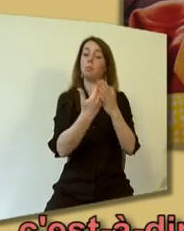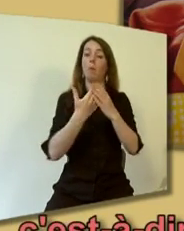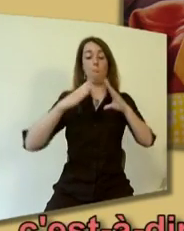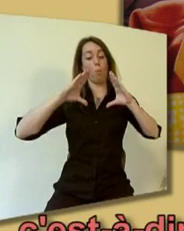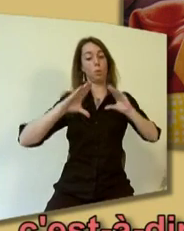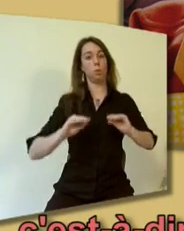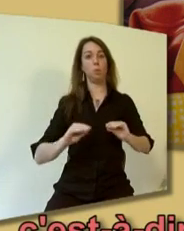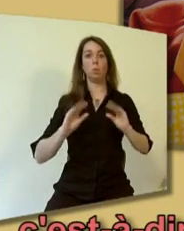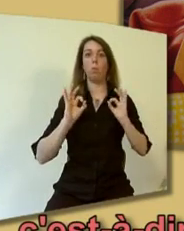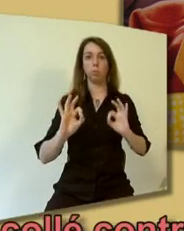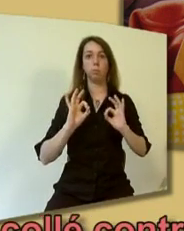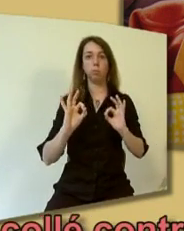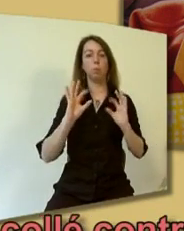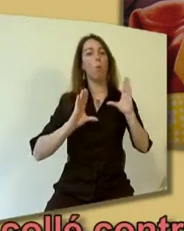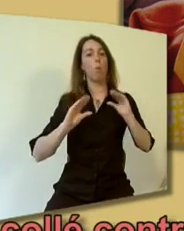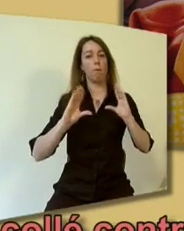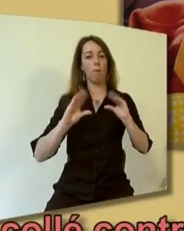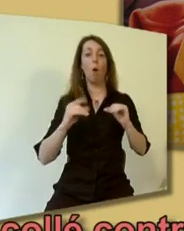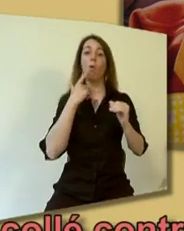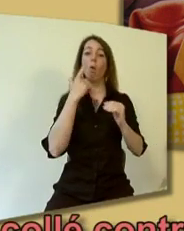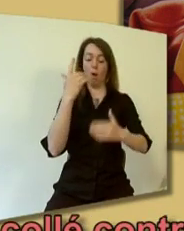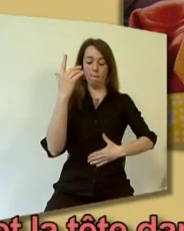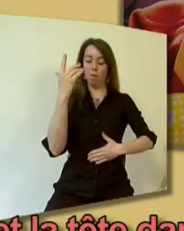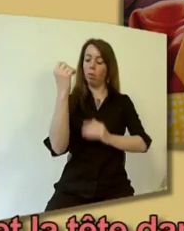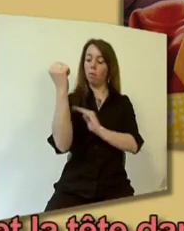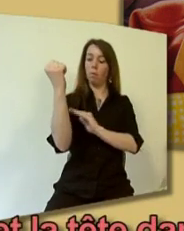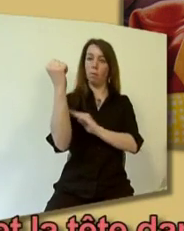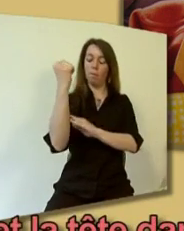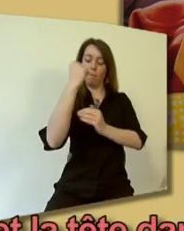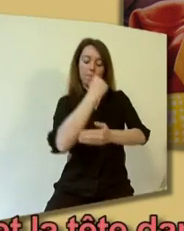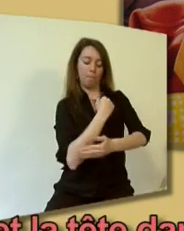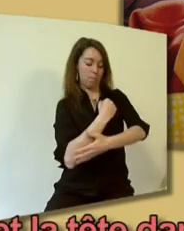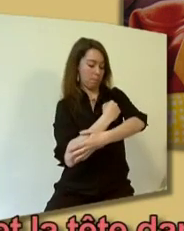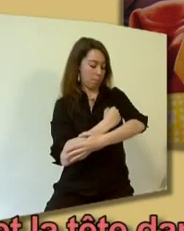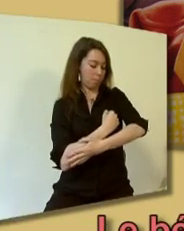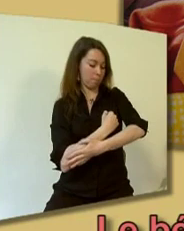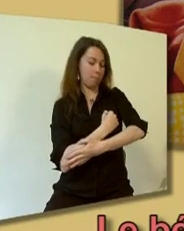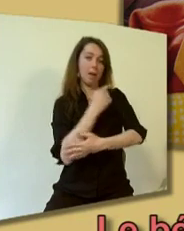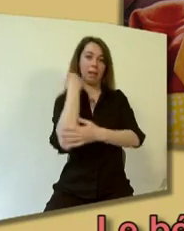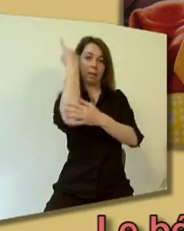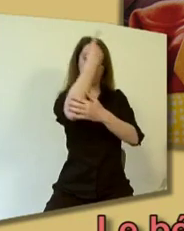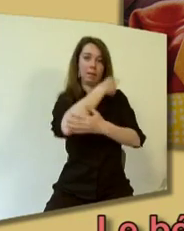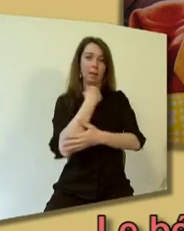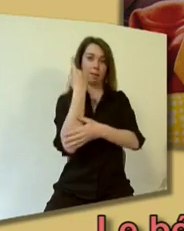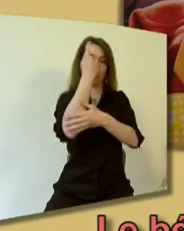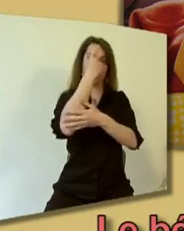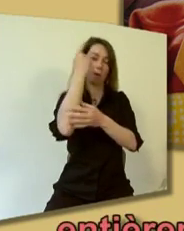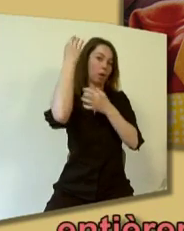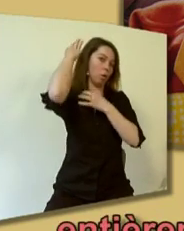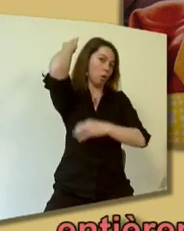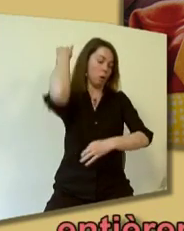ventre du bébé collé contre celui de la maman et la tête dans l'axe de la colonne. Le bébé sera